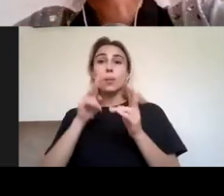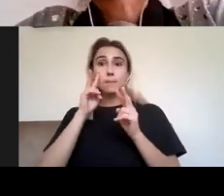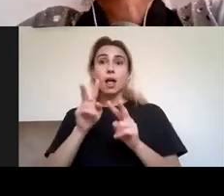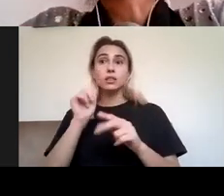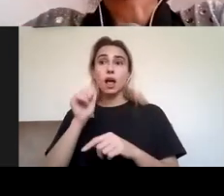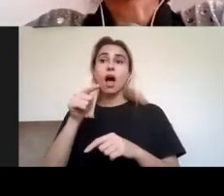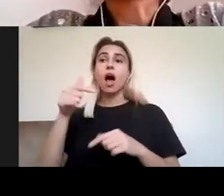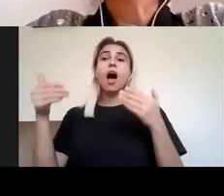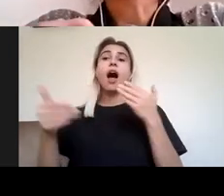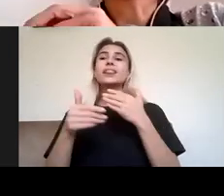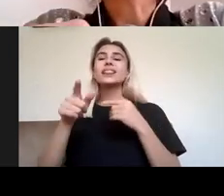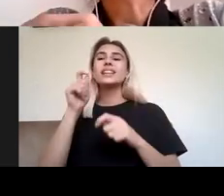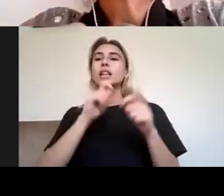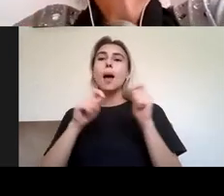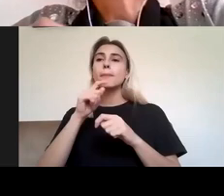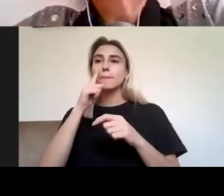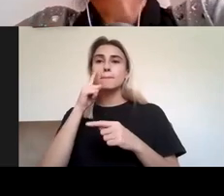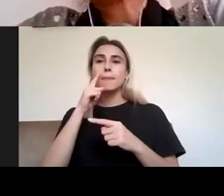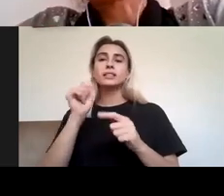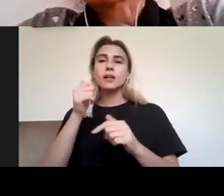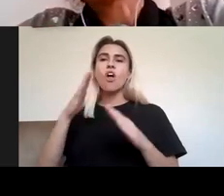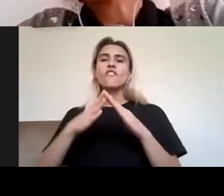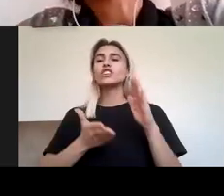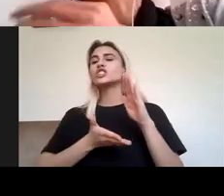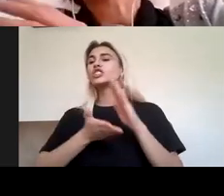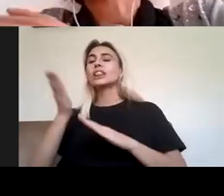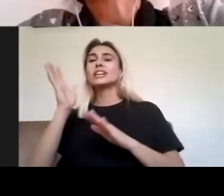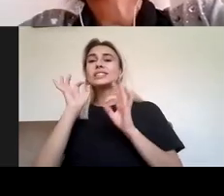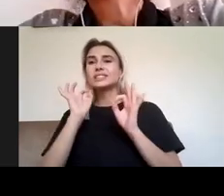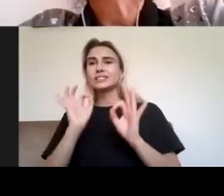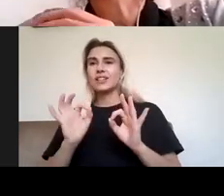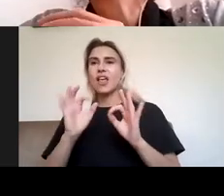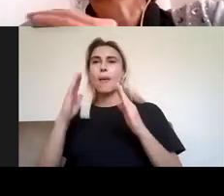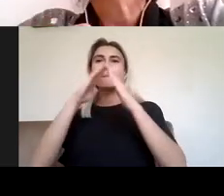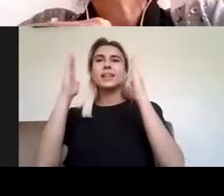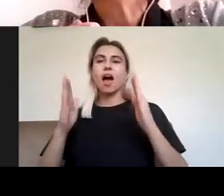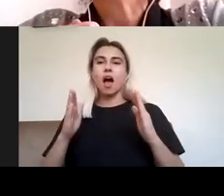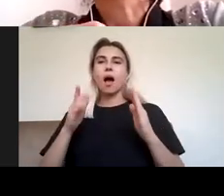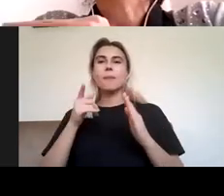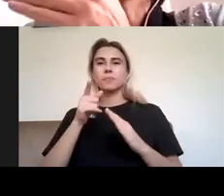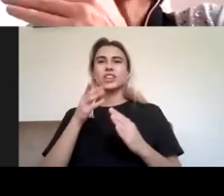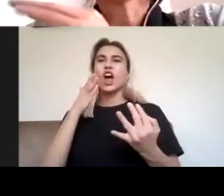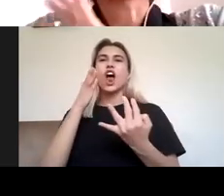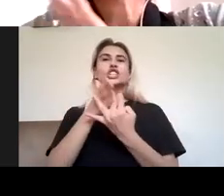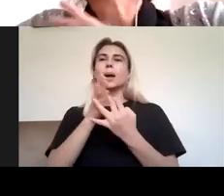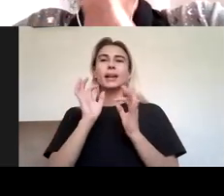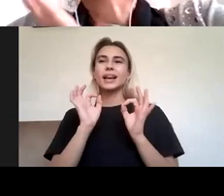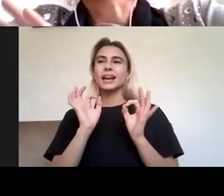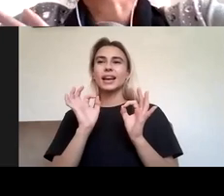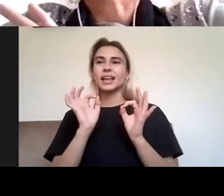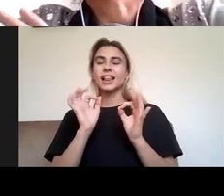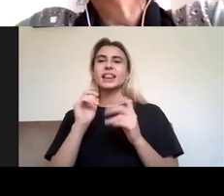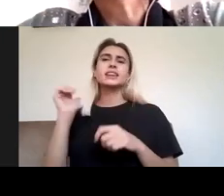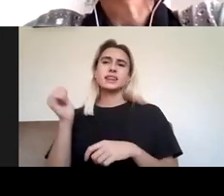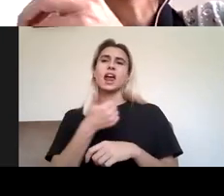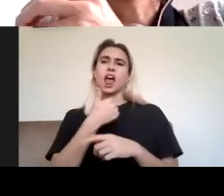altyapı noktasına baktığımda evden çıktığınız andan itibaren yani bir bina erişilebilirliği kavramının tabii ki